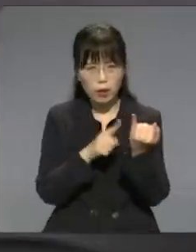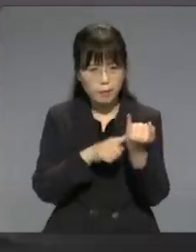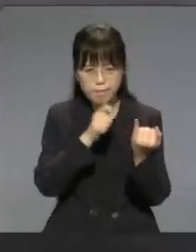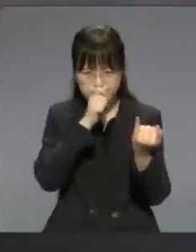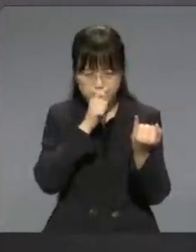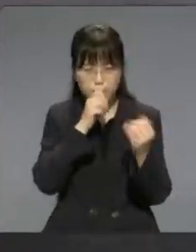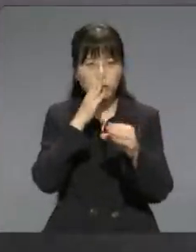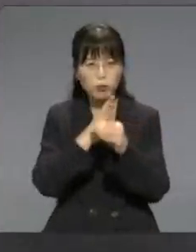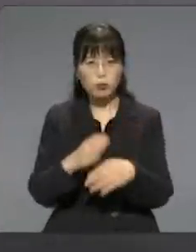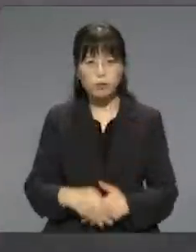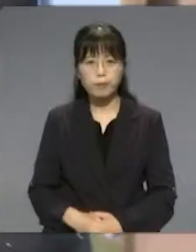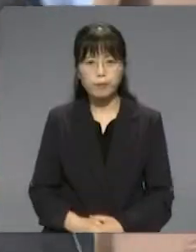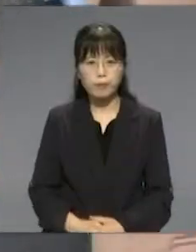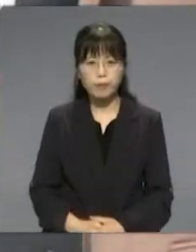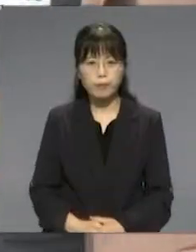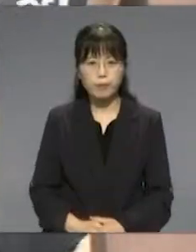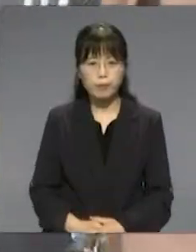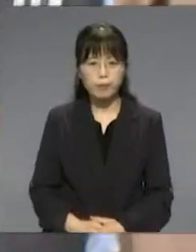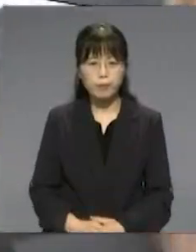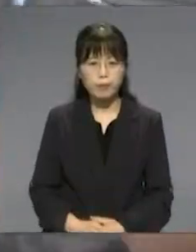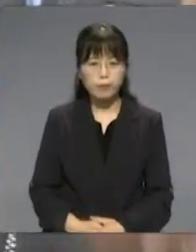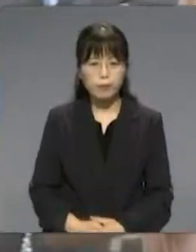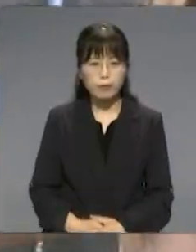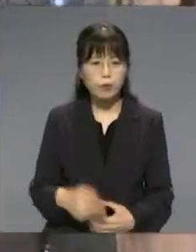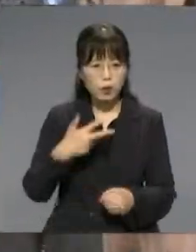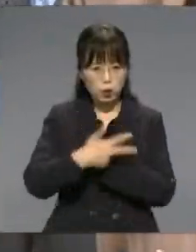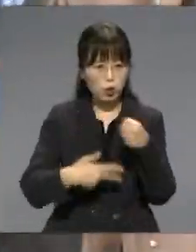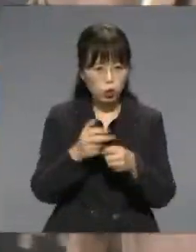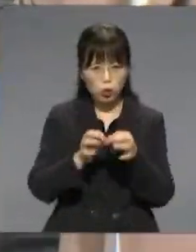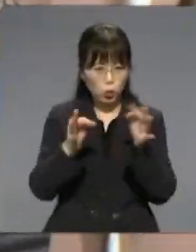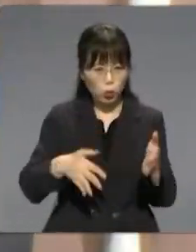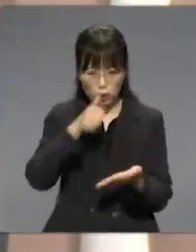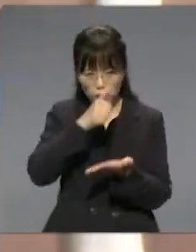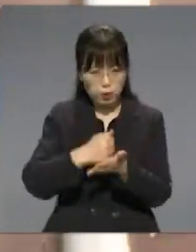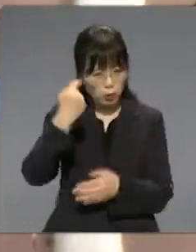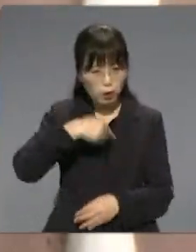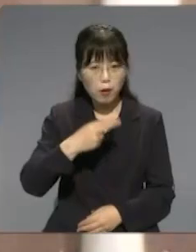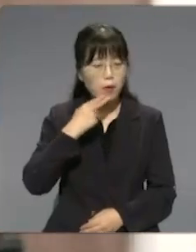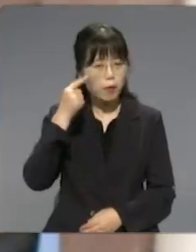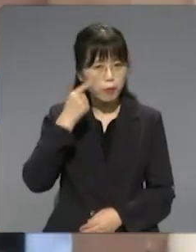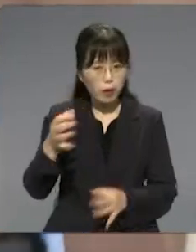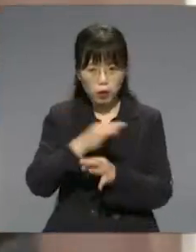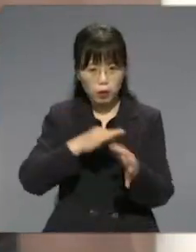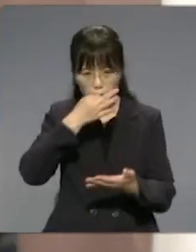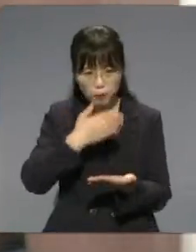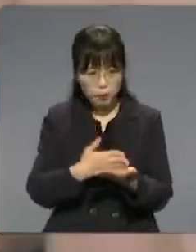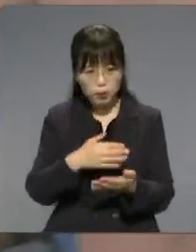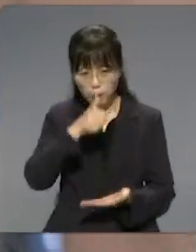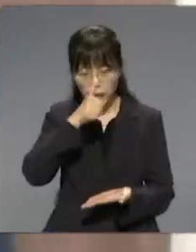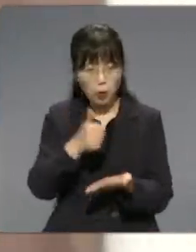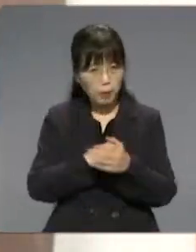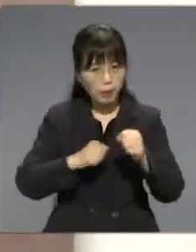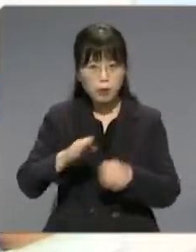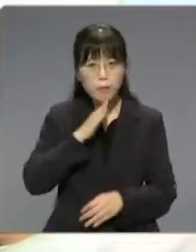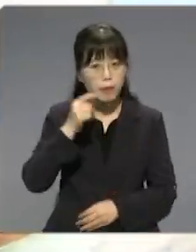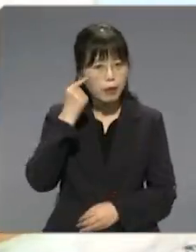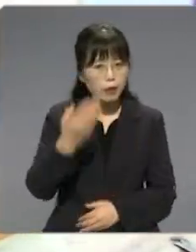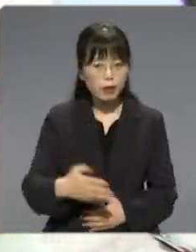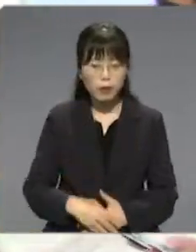침묵으로 일관했습니다. 7년 동안 죄책감은 없었습니까? 경제적으로 힘드셔서 범행 저지르신 게